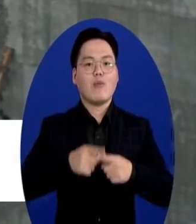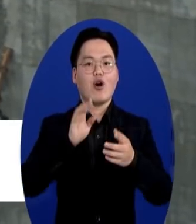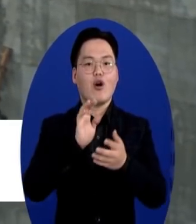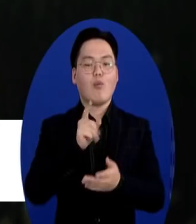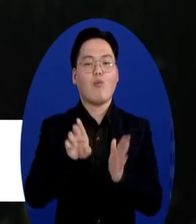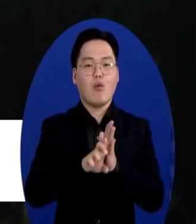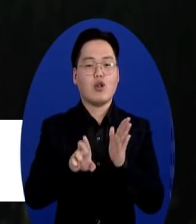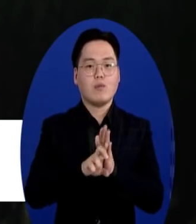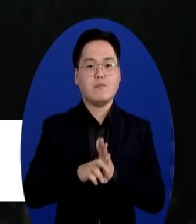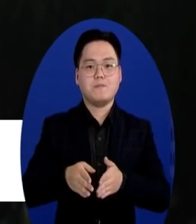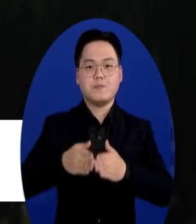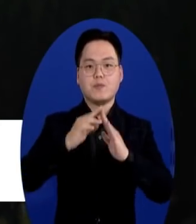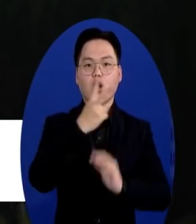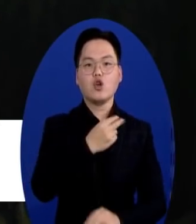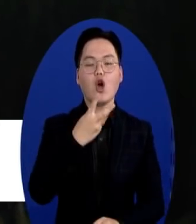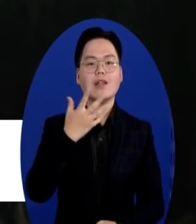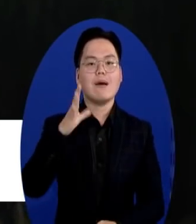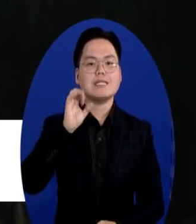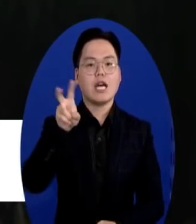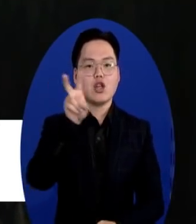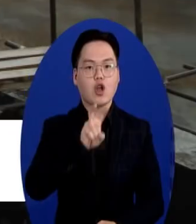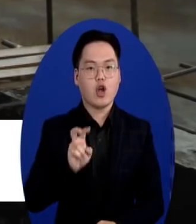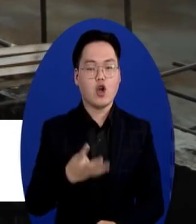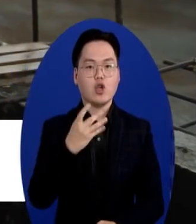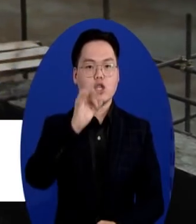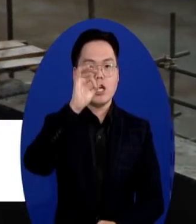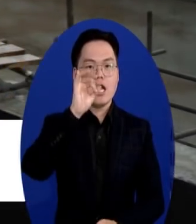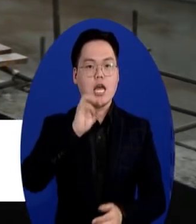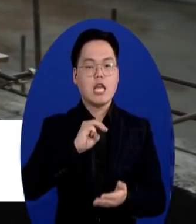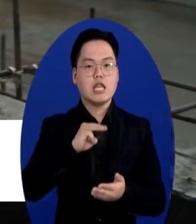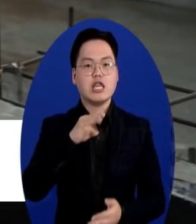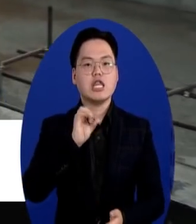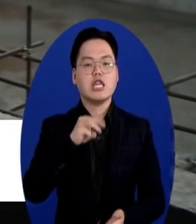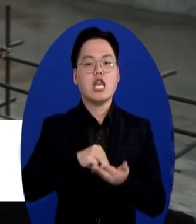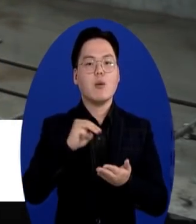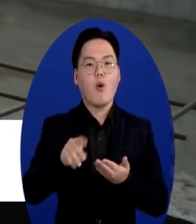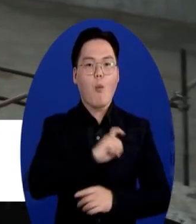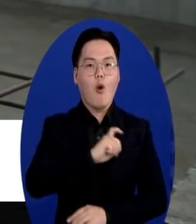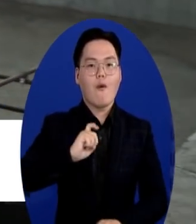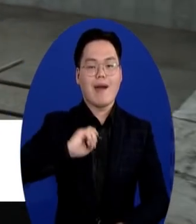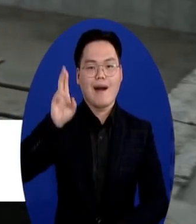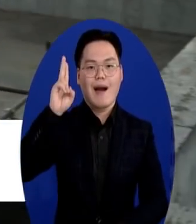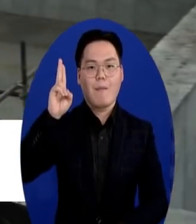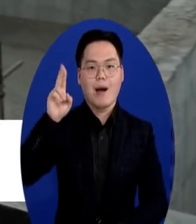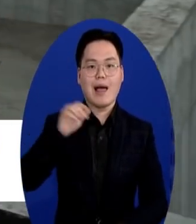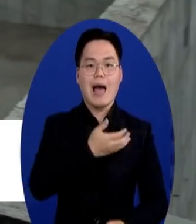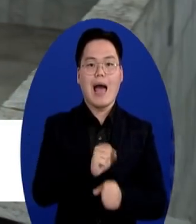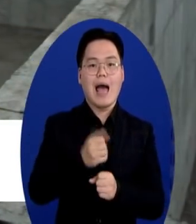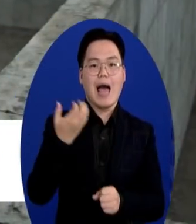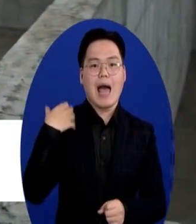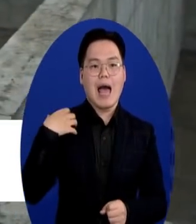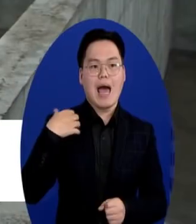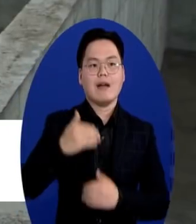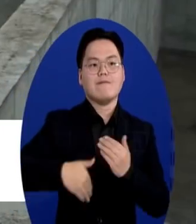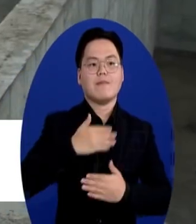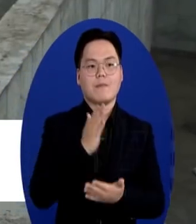барихад шаардлагатай 225 сая долларын 40 гаруй тэрбум төгрөгийг нь хувийн өвчлөл гаргаж дэд бүтэц цэвэрлэх байгууламжийн ажиллаа